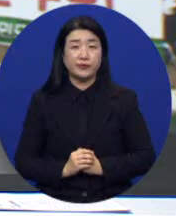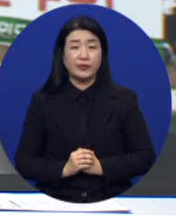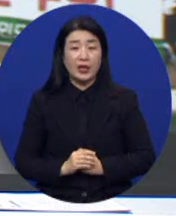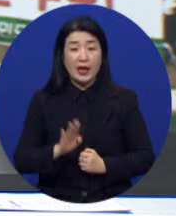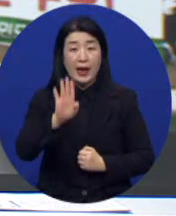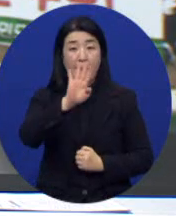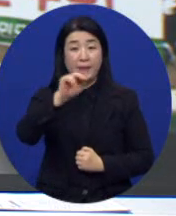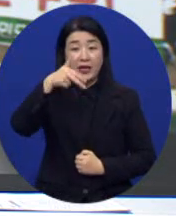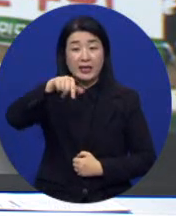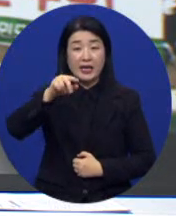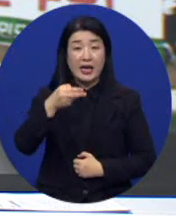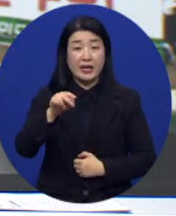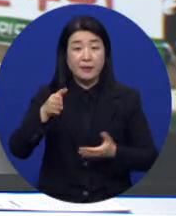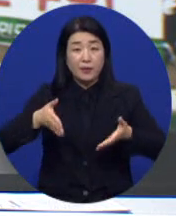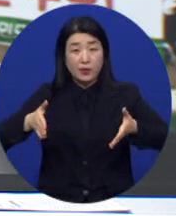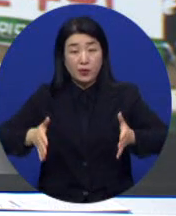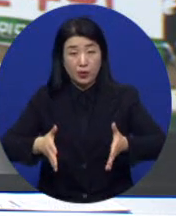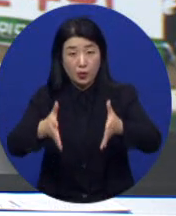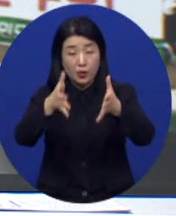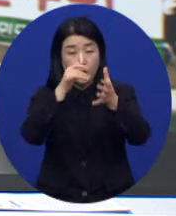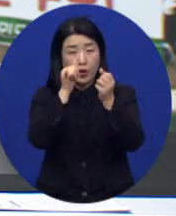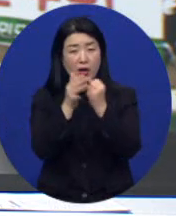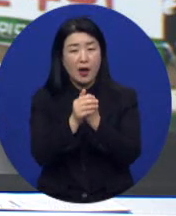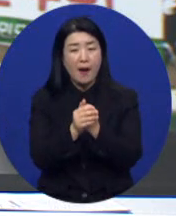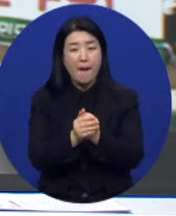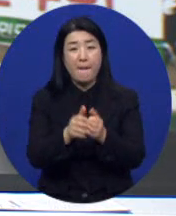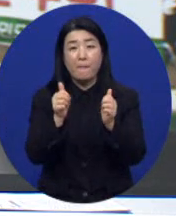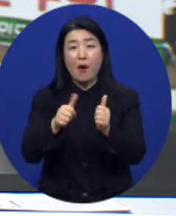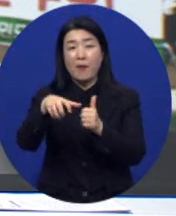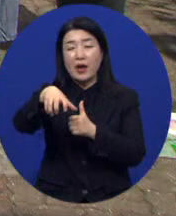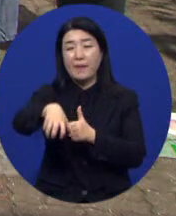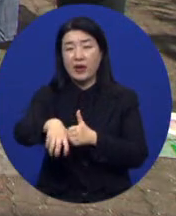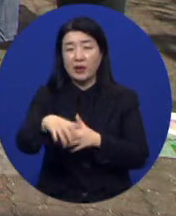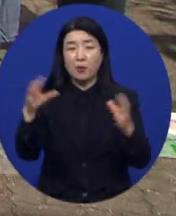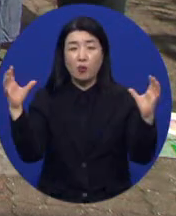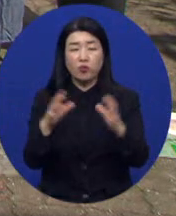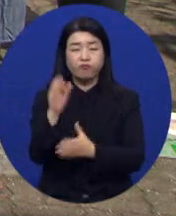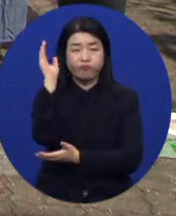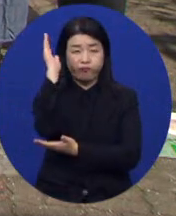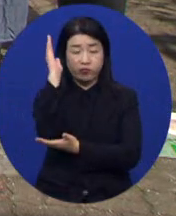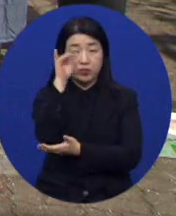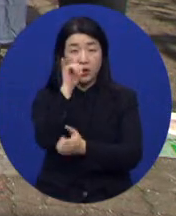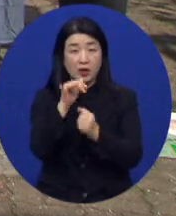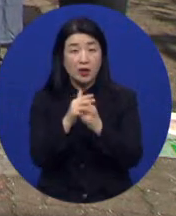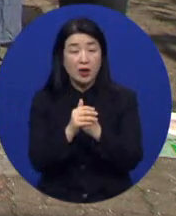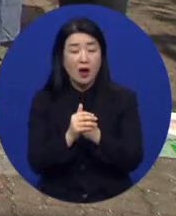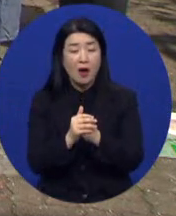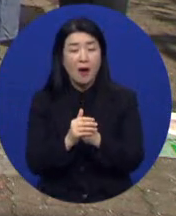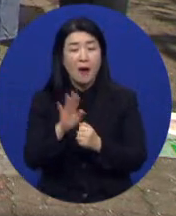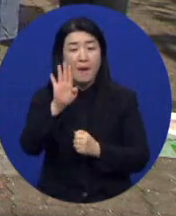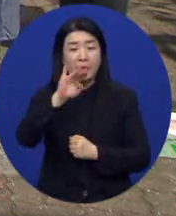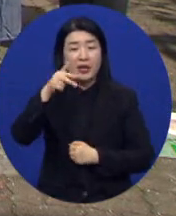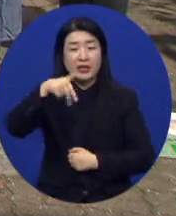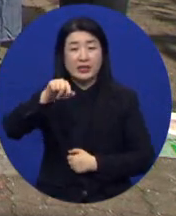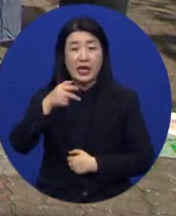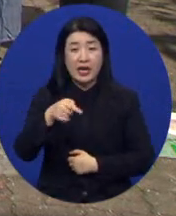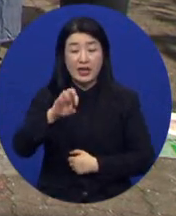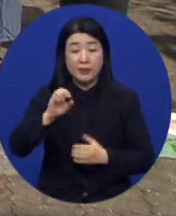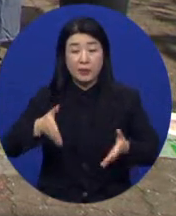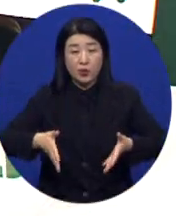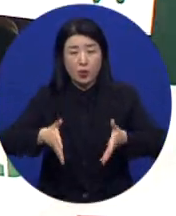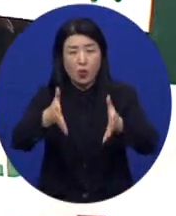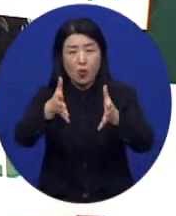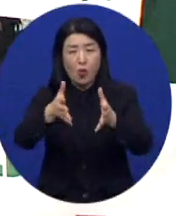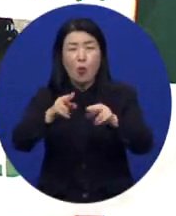비자림로를 지키기 위한 심의 모임은 오늘 제주지방 법원 앞에서 기자회견을 열고 법원은 비자림로 도로구역